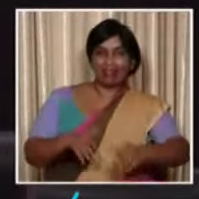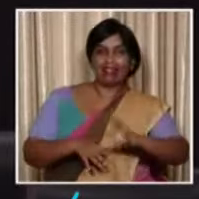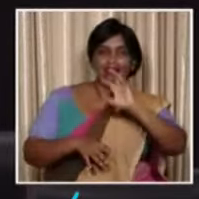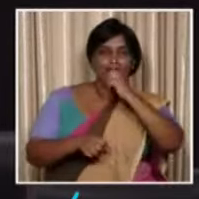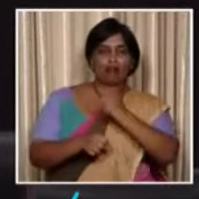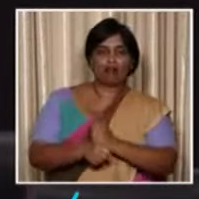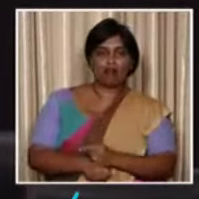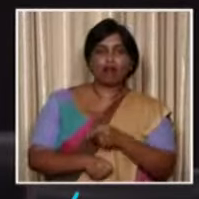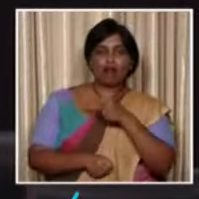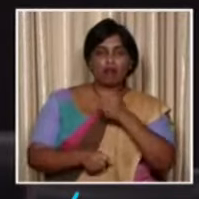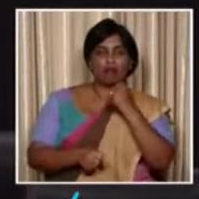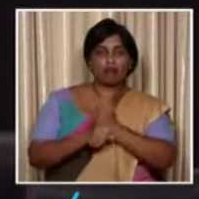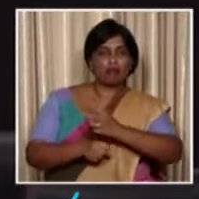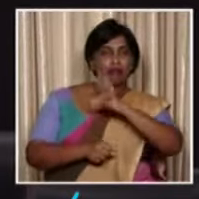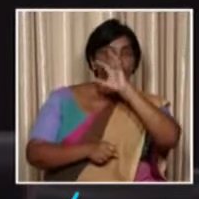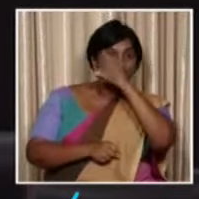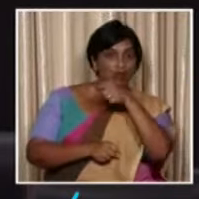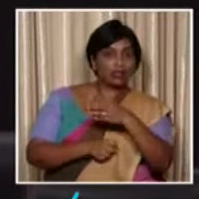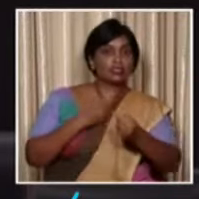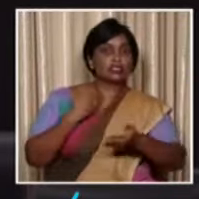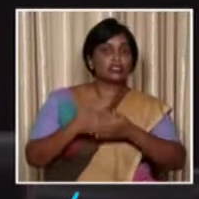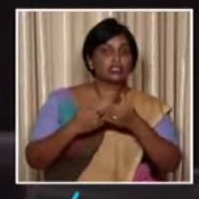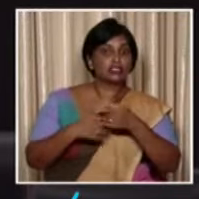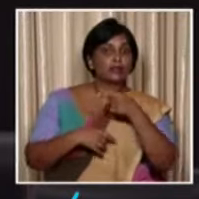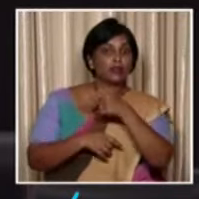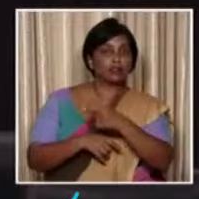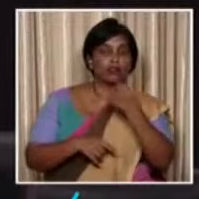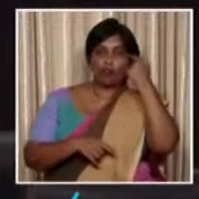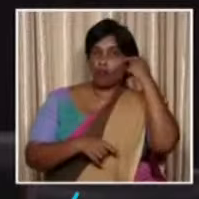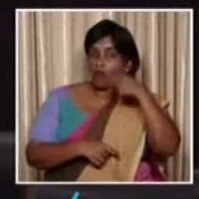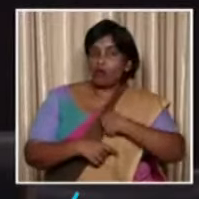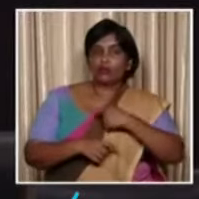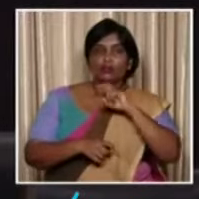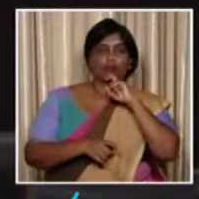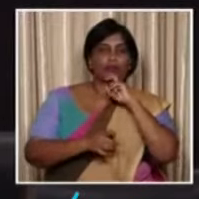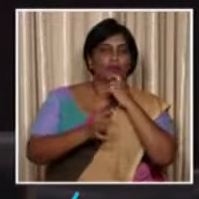तो रुकिनो मैंने मैं राज्य लांचने तीन सिमेंति दिखाई के लिए मटर पैमिनी लग गया